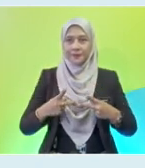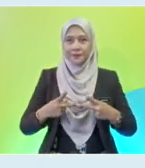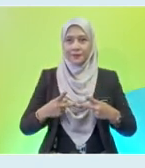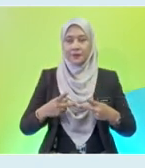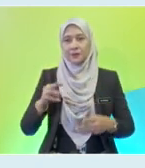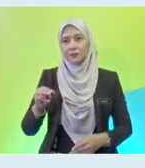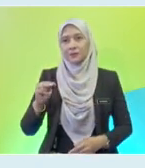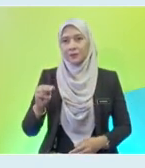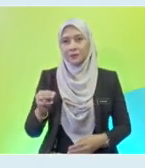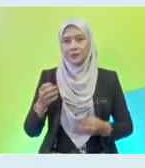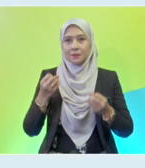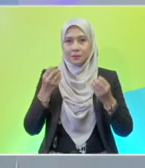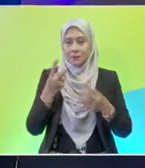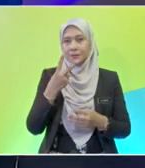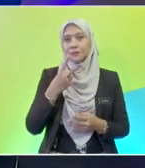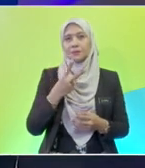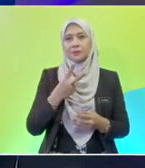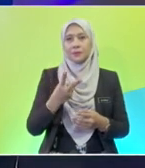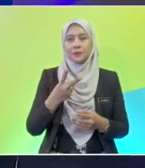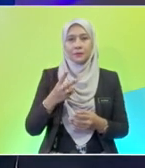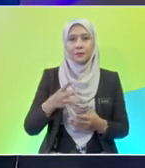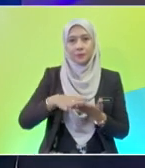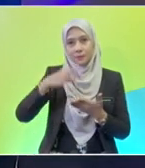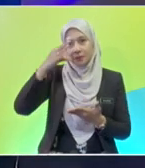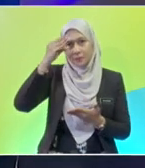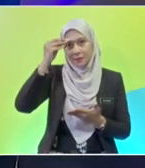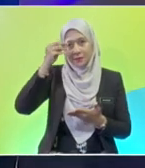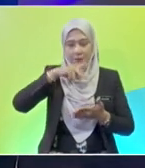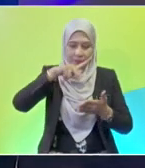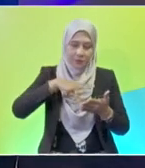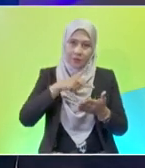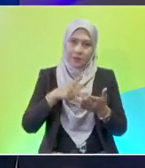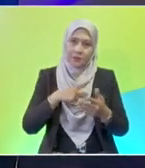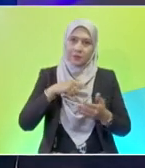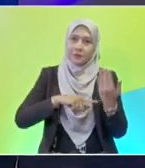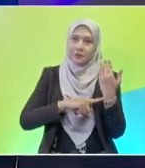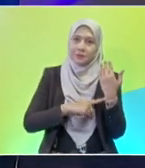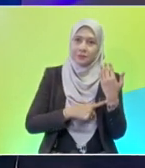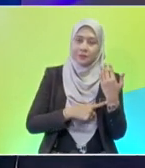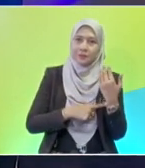banyak ulang gaji tentang topik ini ya Jadi ini adalah Sel kimia beserta